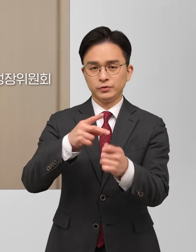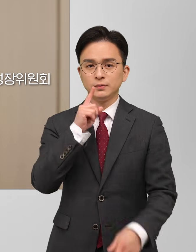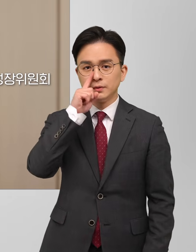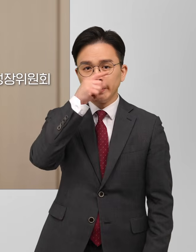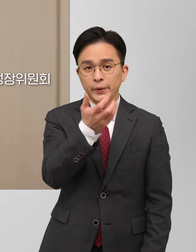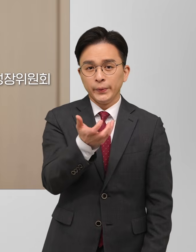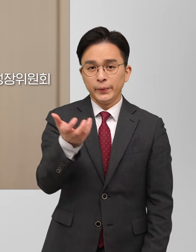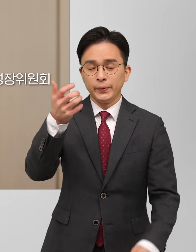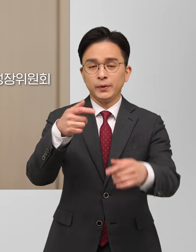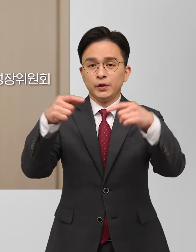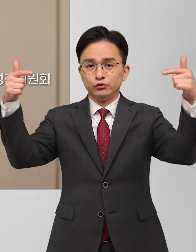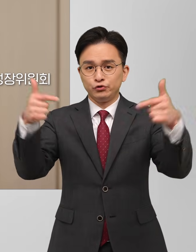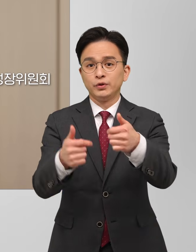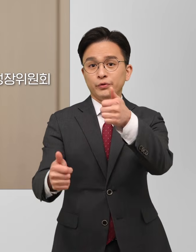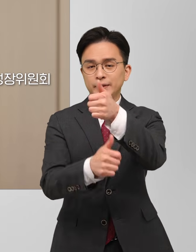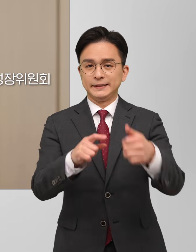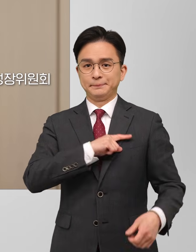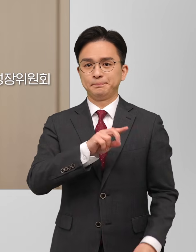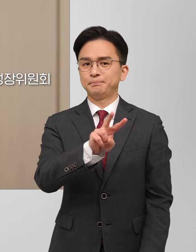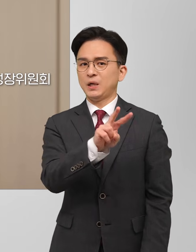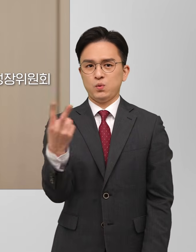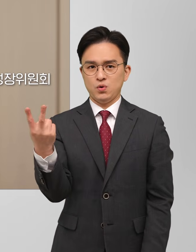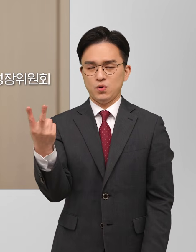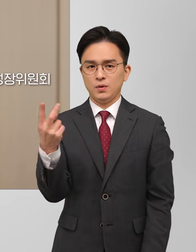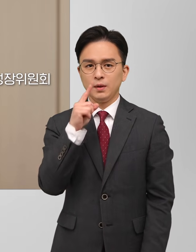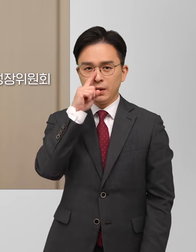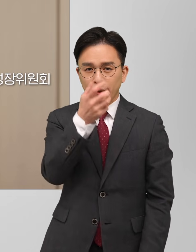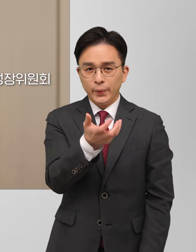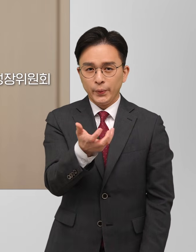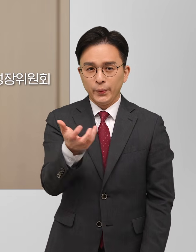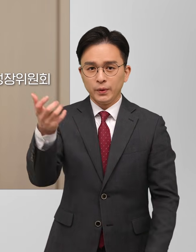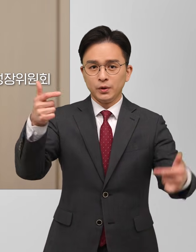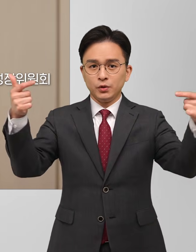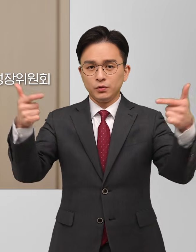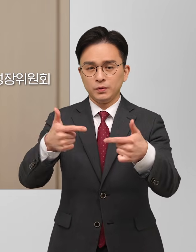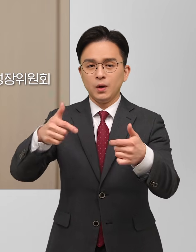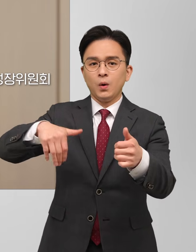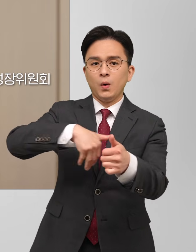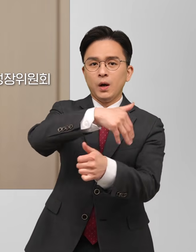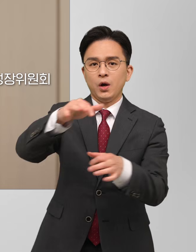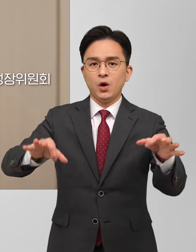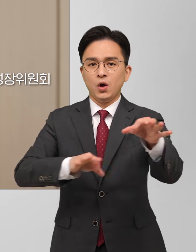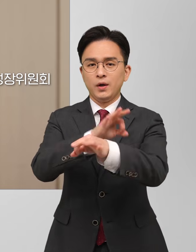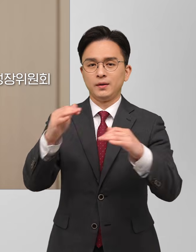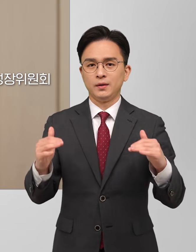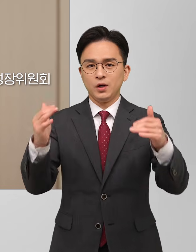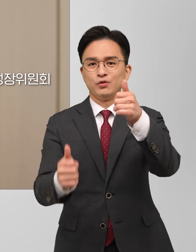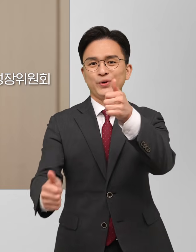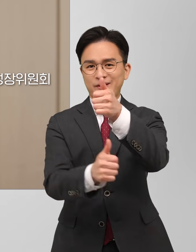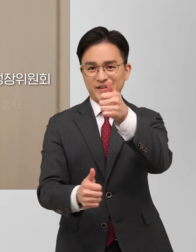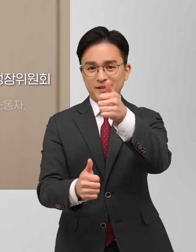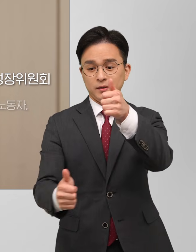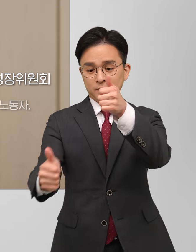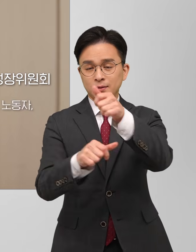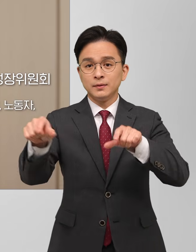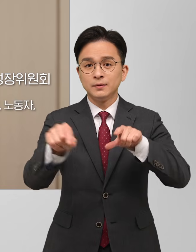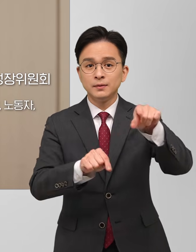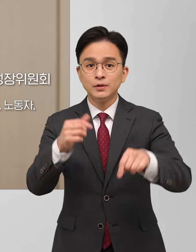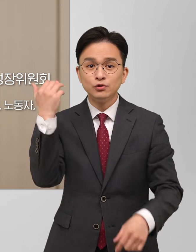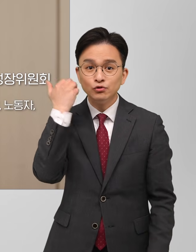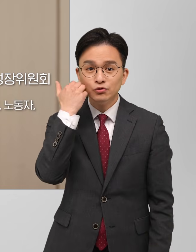둘째, 2050 탄소중립위원회를 법률에 따른 2050 탄소중립 녹색성장위원회로 재정립하고